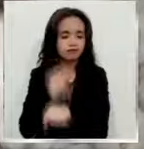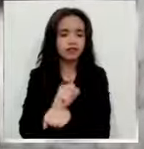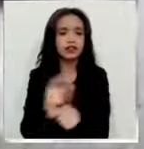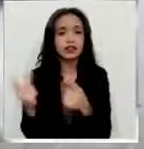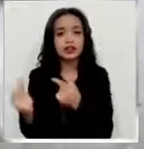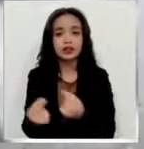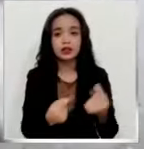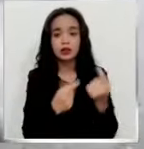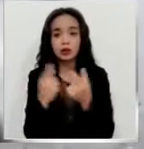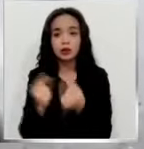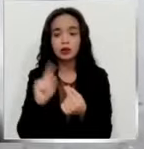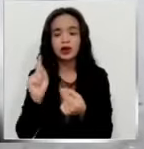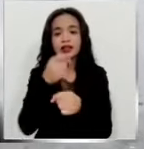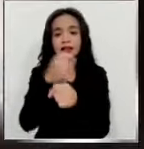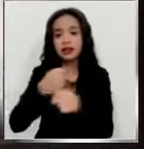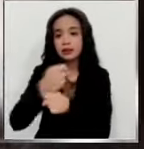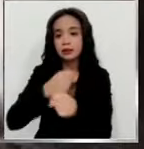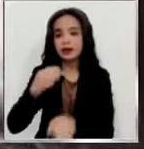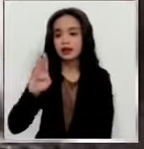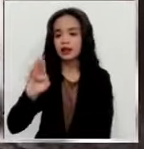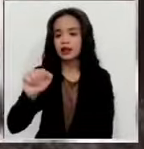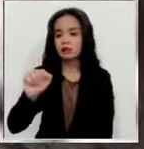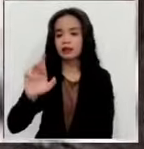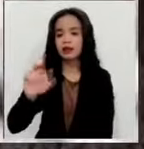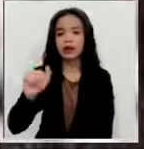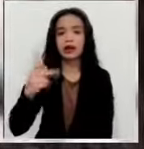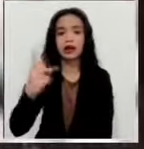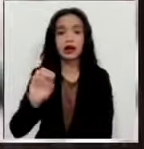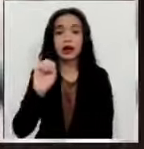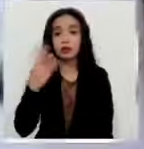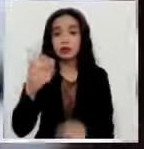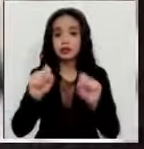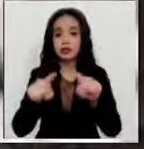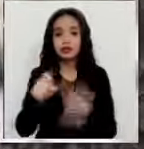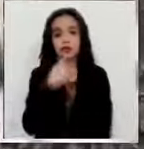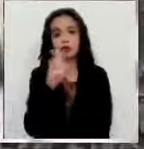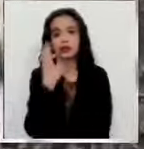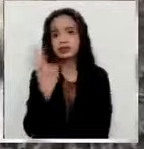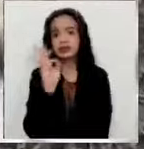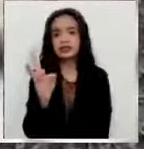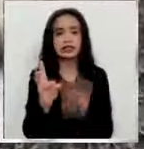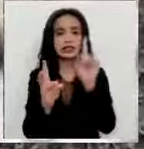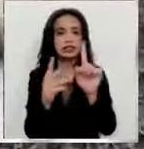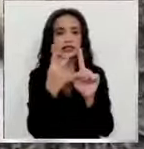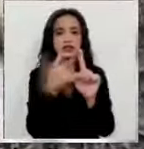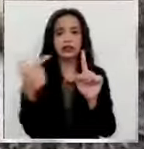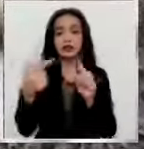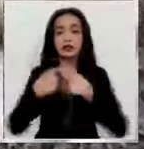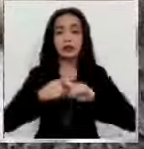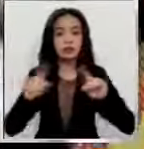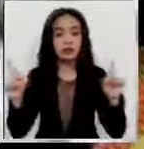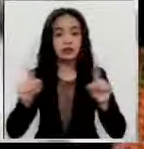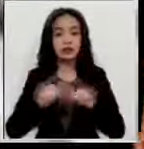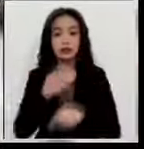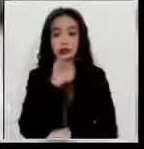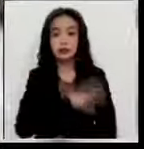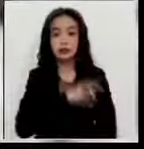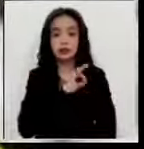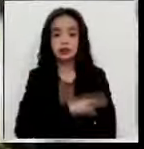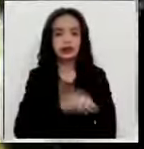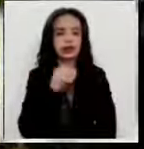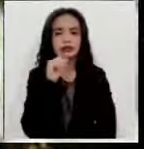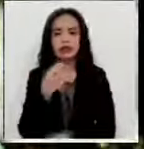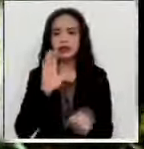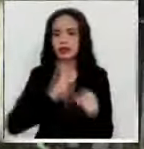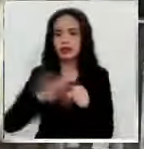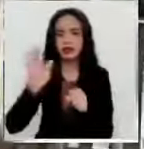kaping parako na naibibenta niya ng 160 pesos kada kilo. Pero ang kita, hindi raw sumasapat para